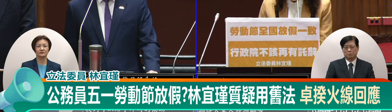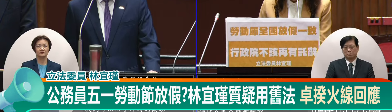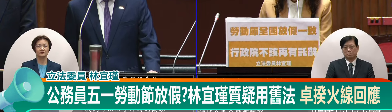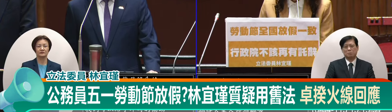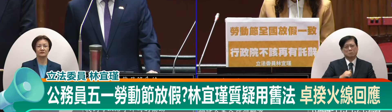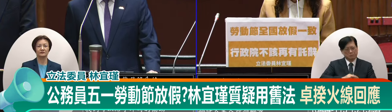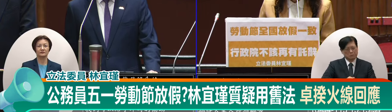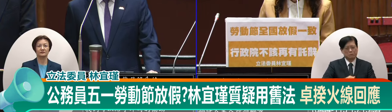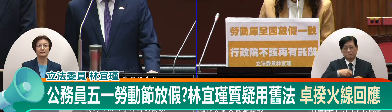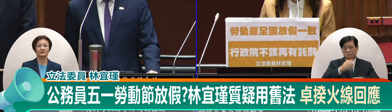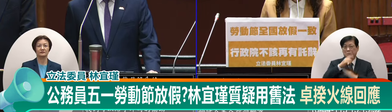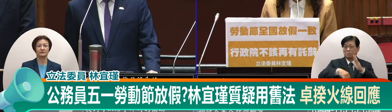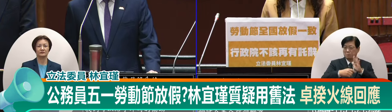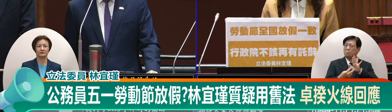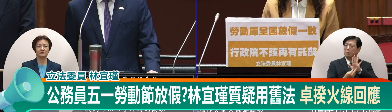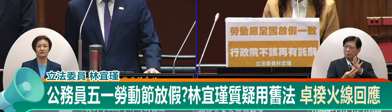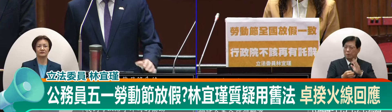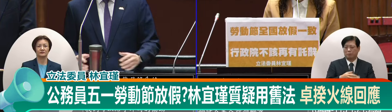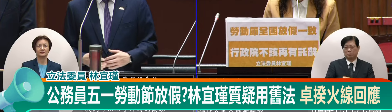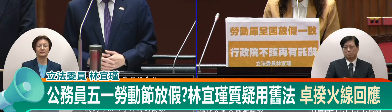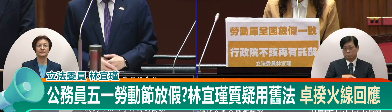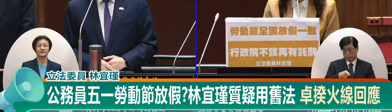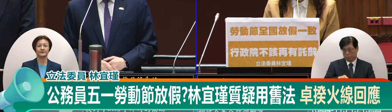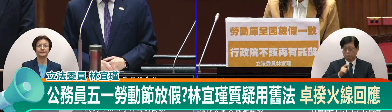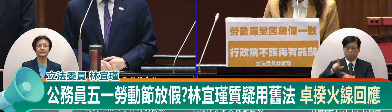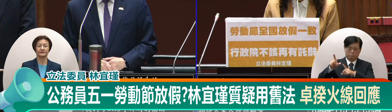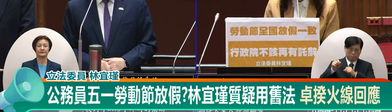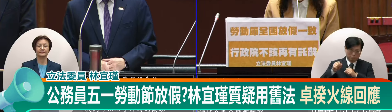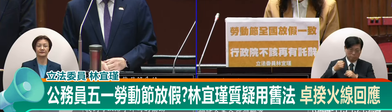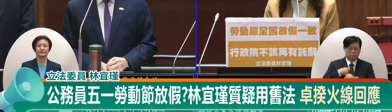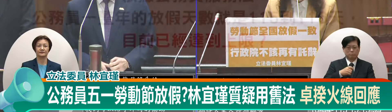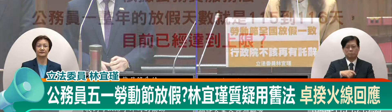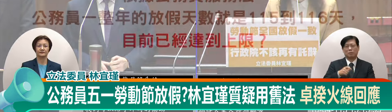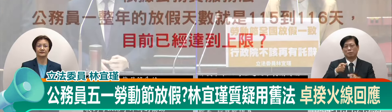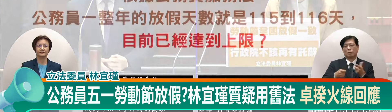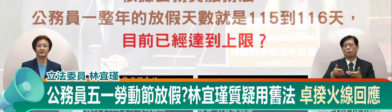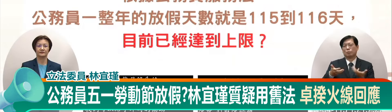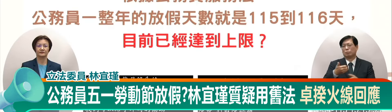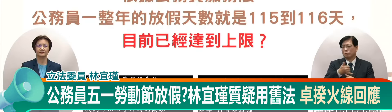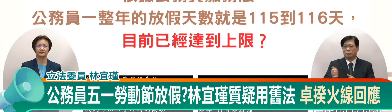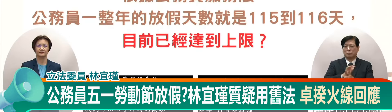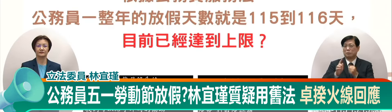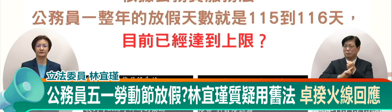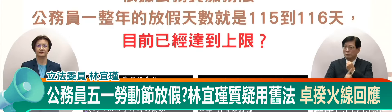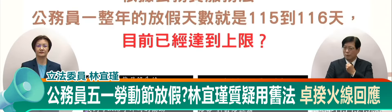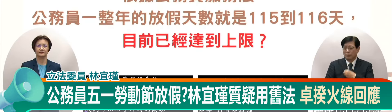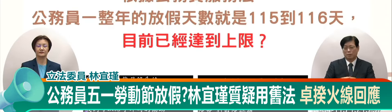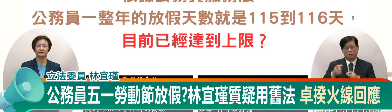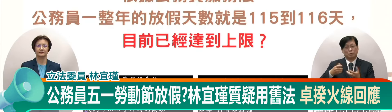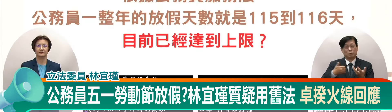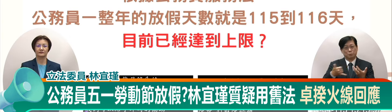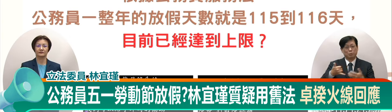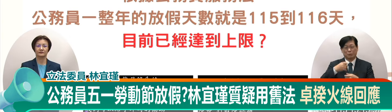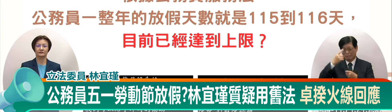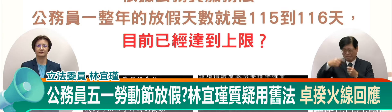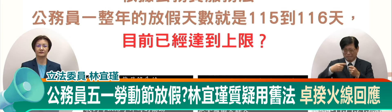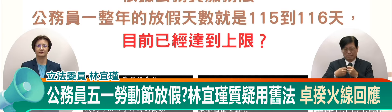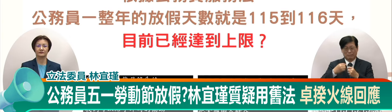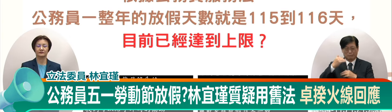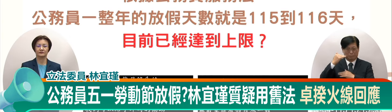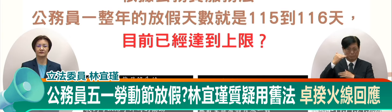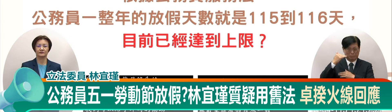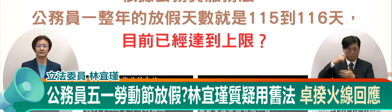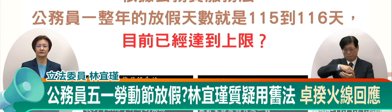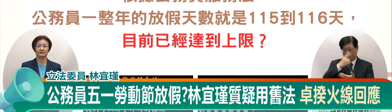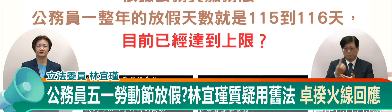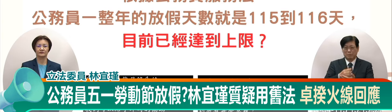来行政院就会说，是依据公务员服务法，公务员一整年的放假天数